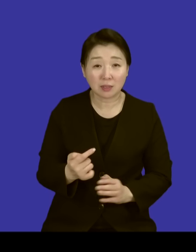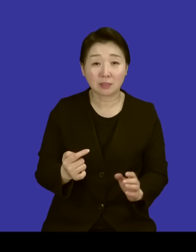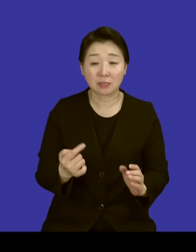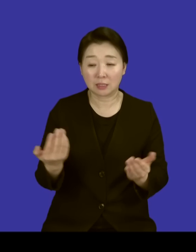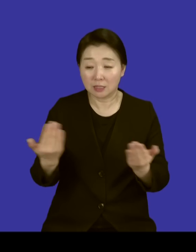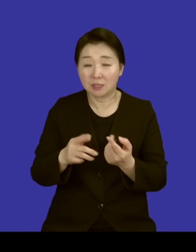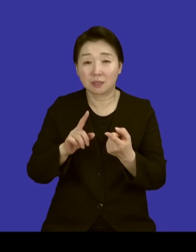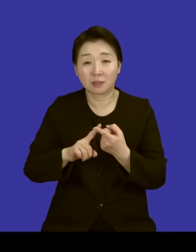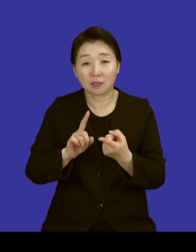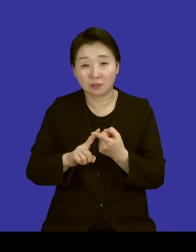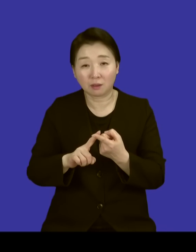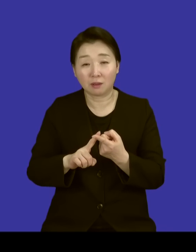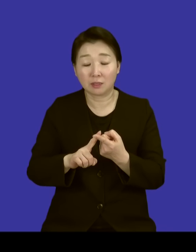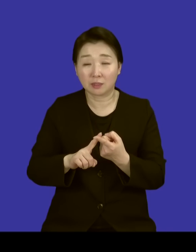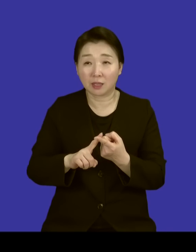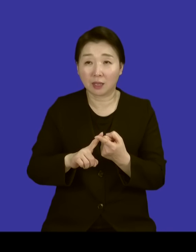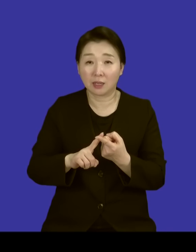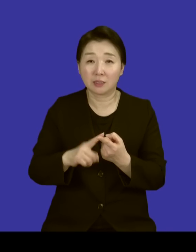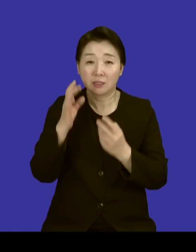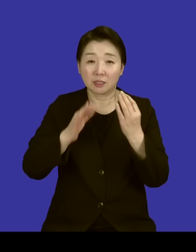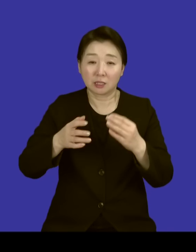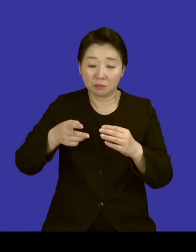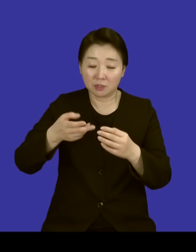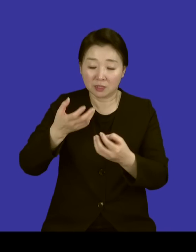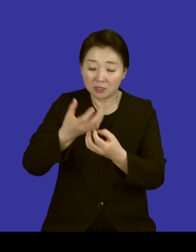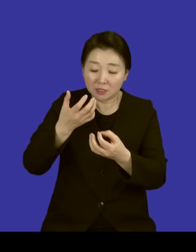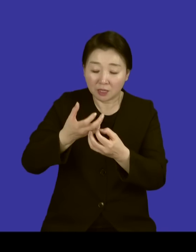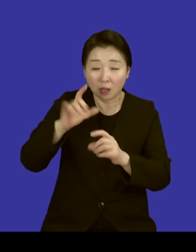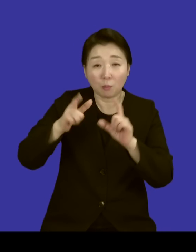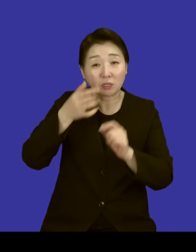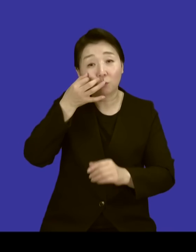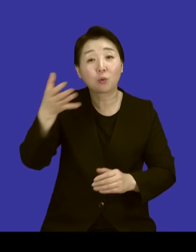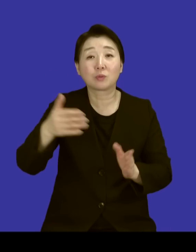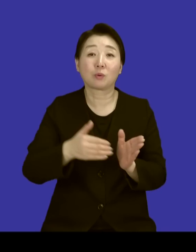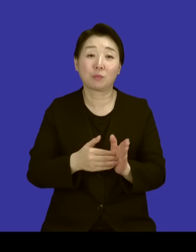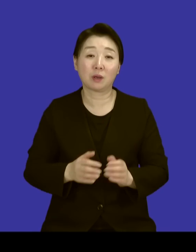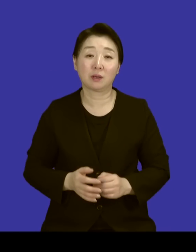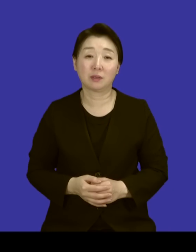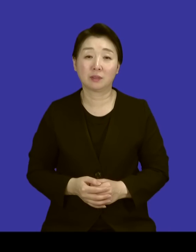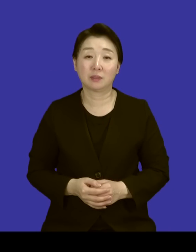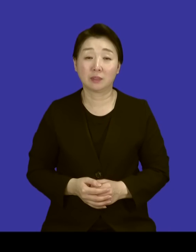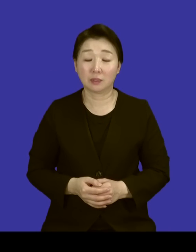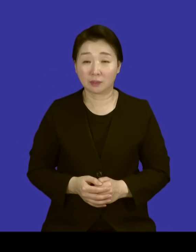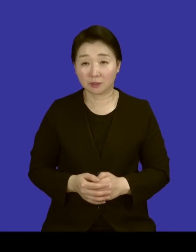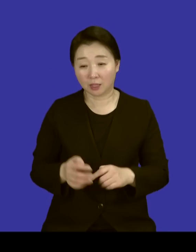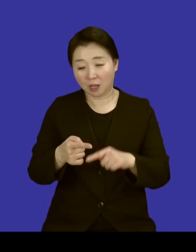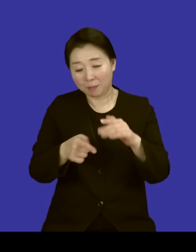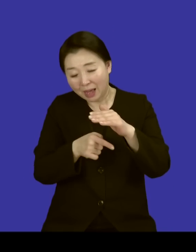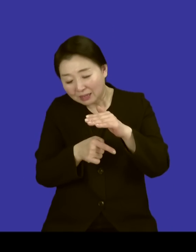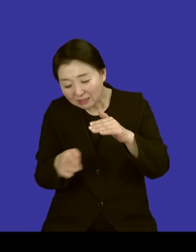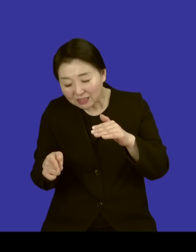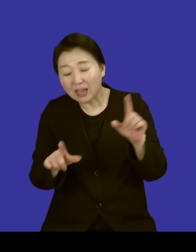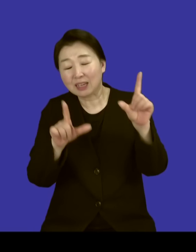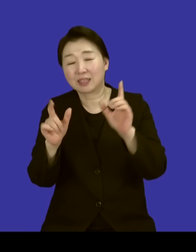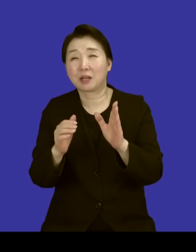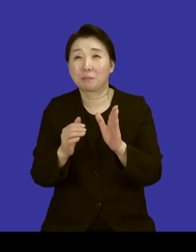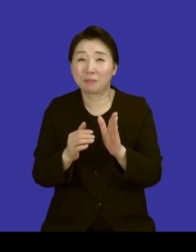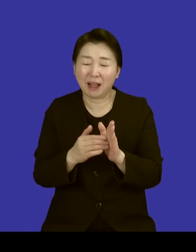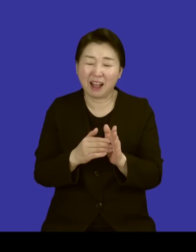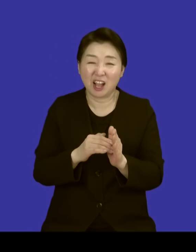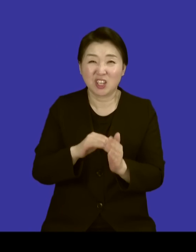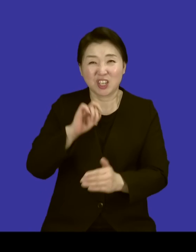이 사역을 이제 제가 김치찌개 만드는 것도 보여주고, 사진 찍고, 뭐 제가 그때 반지하 살았는데 궁색한 이야기 좀 쓰고 뭐